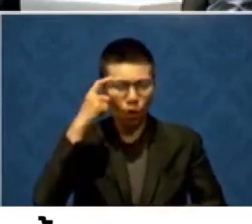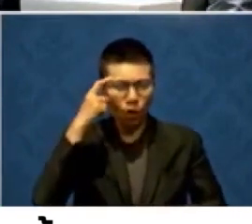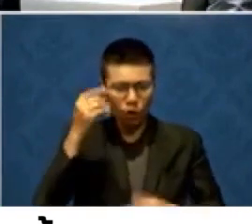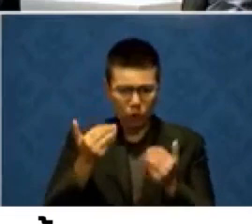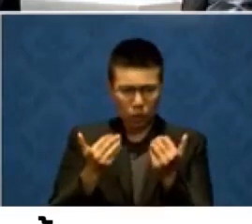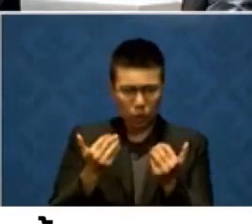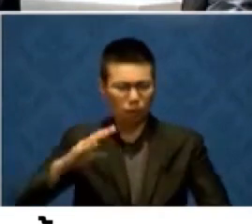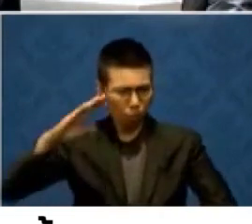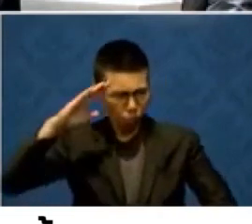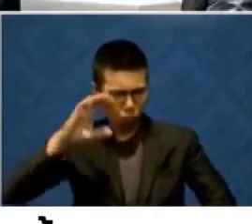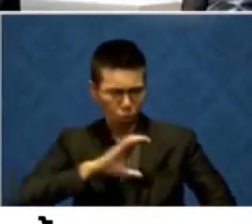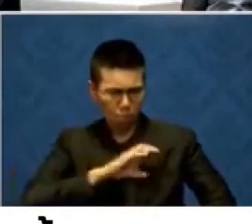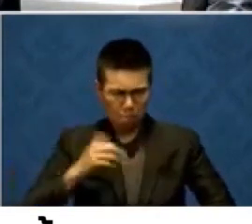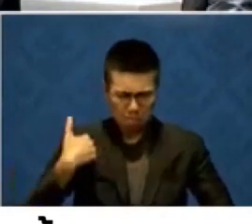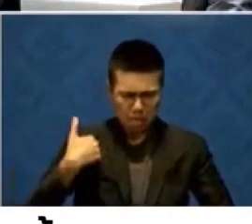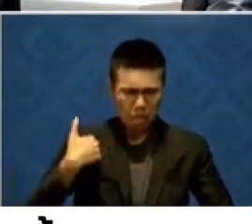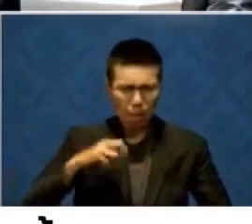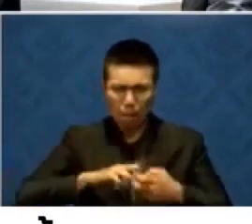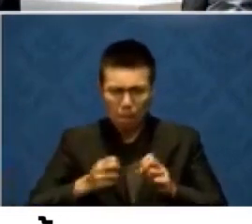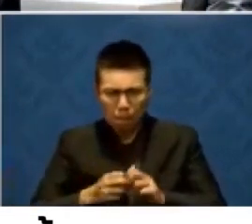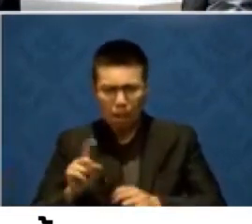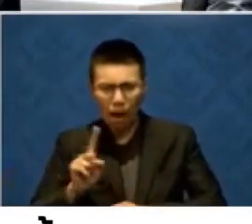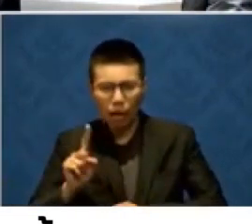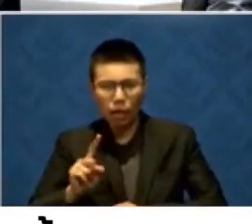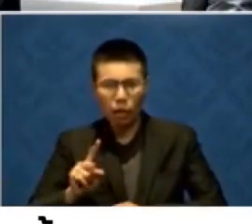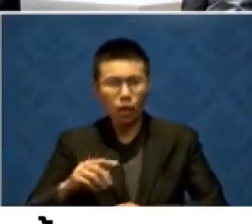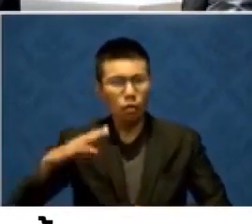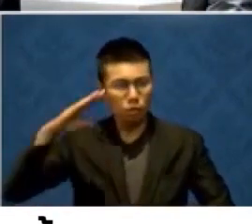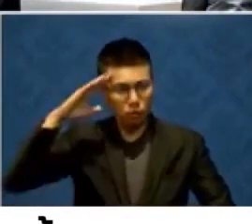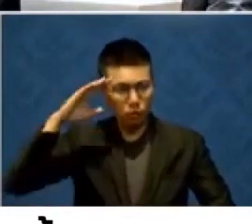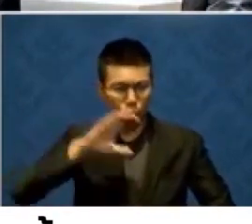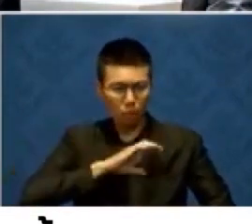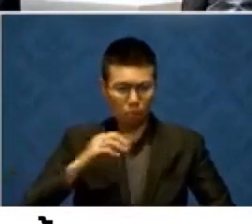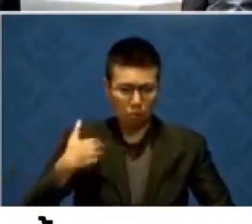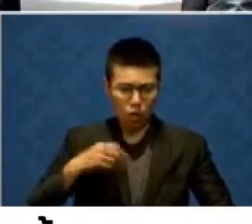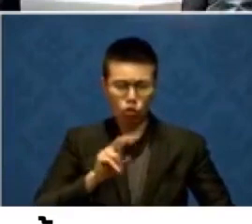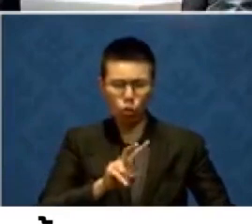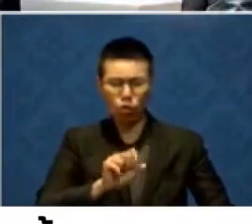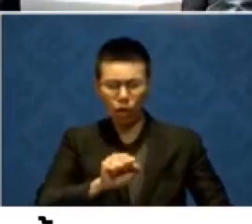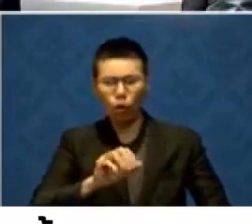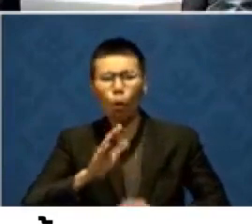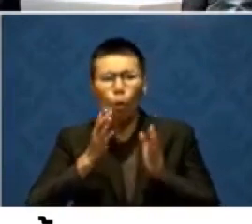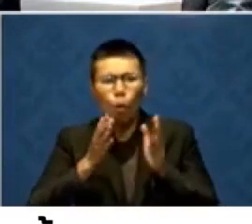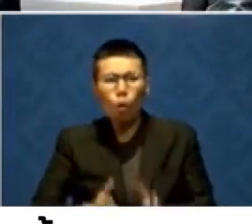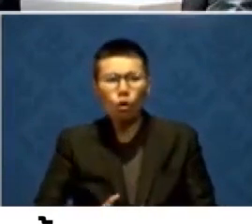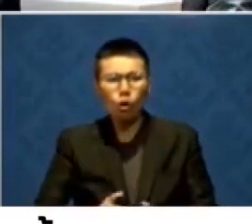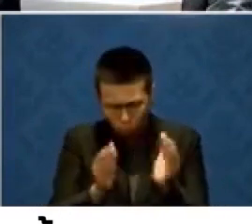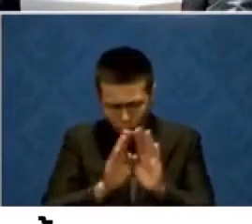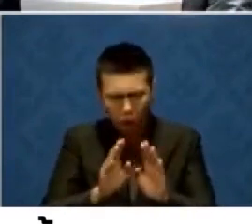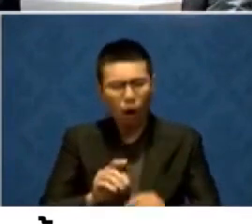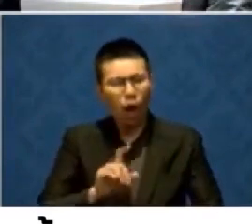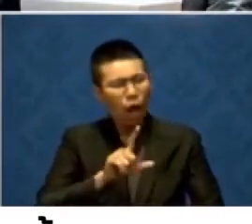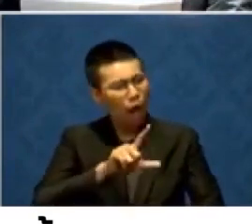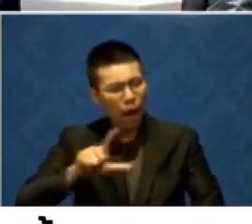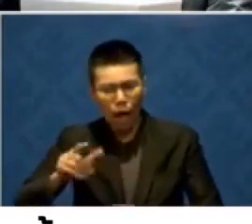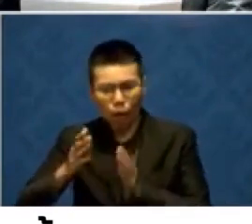ไรขึ้นกับองค์กรตำรวจองค์กรซึ่งมีตำรวจกว่า 200,000 คนและยังมีครอบครัวของเขารวมกันเนี่ยเป็นล้านคน